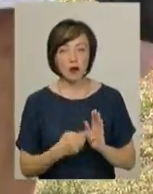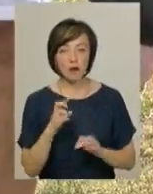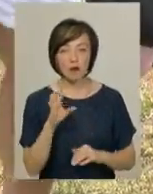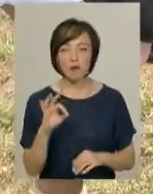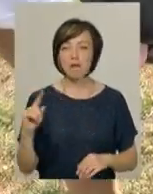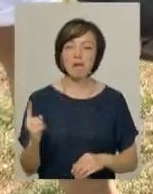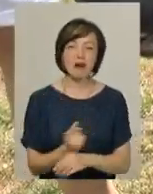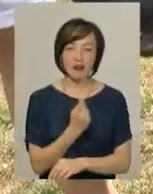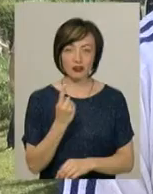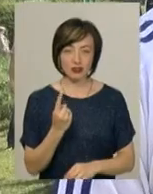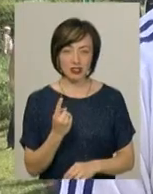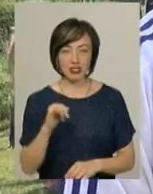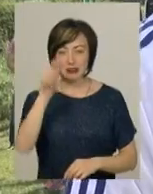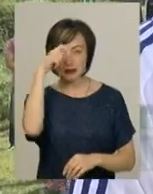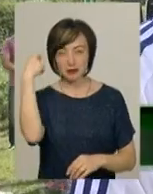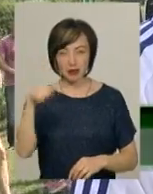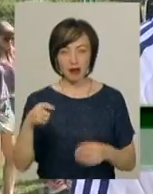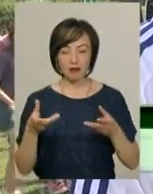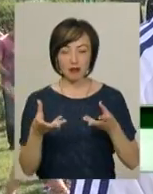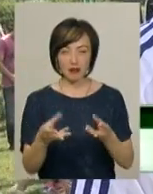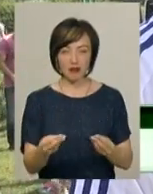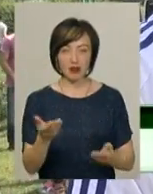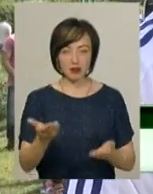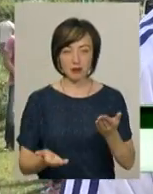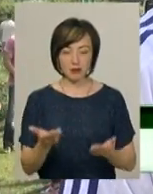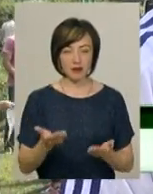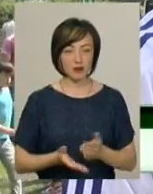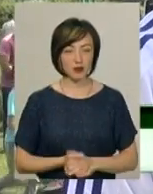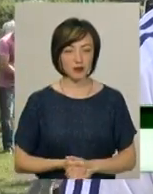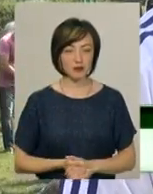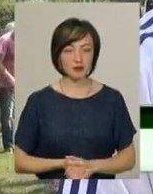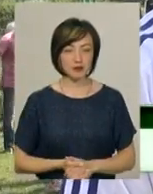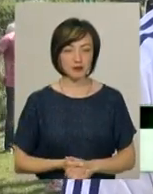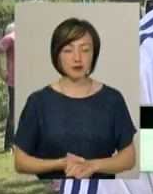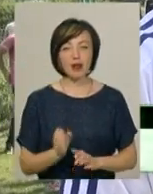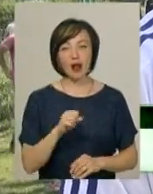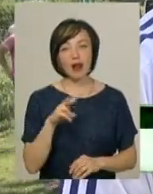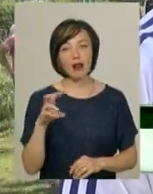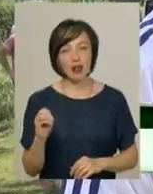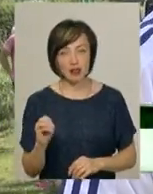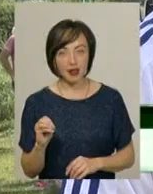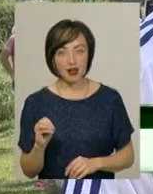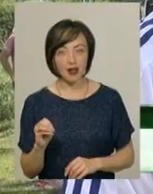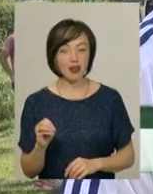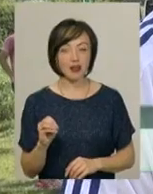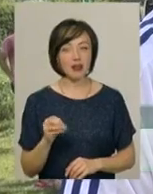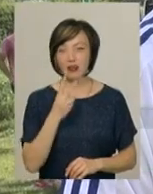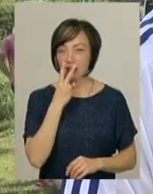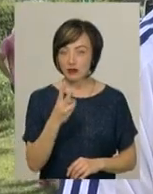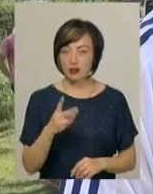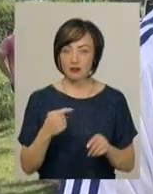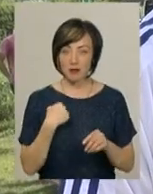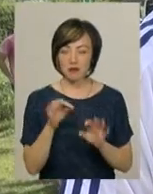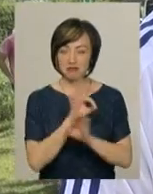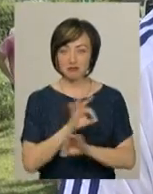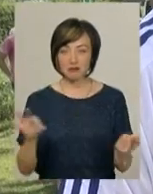що вперше, і спека, напевно, впливає, знаєте. От. Але, ну, незважаючи на те, нам поставили